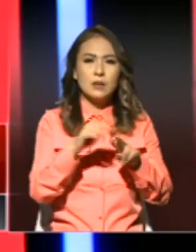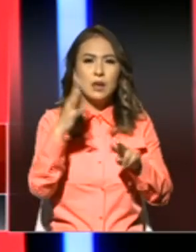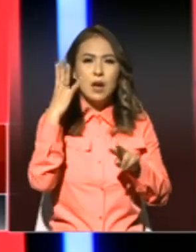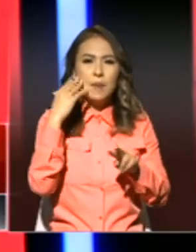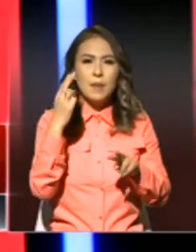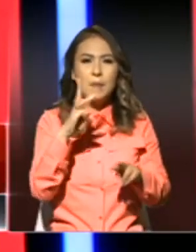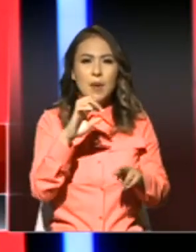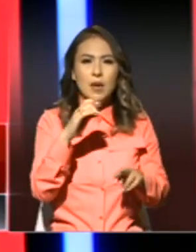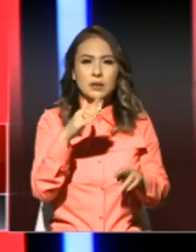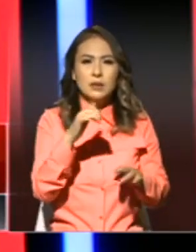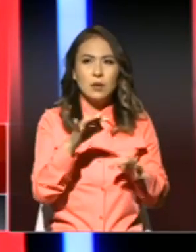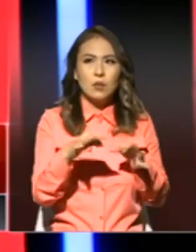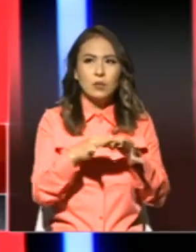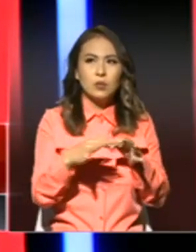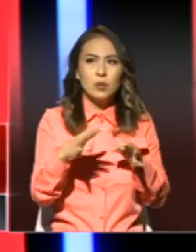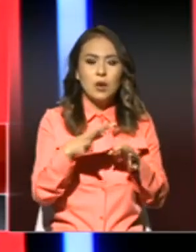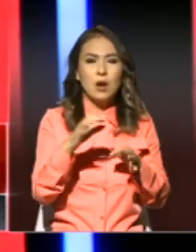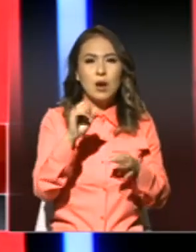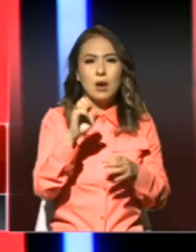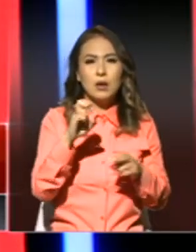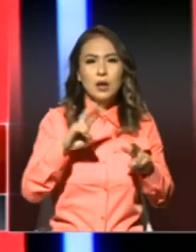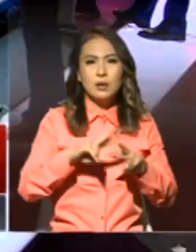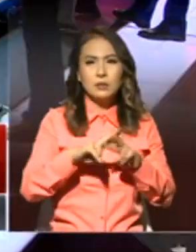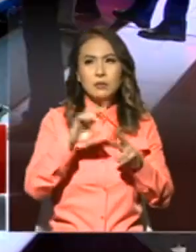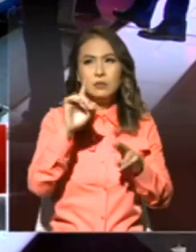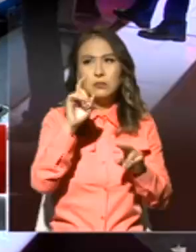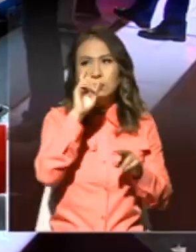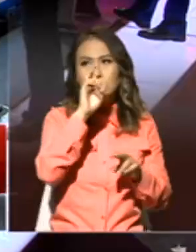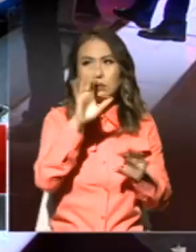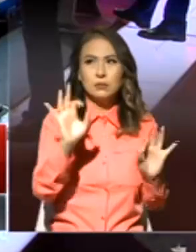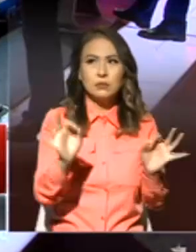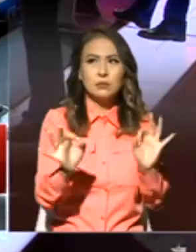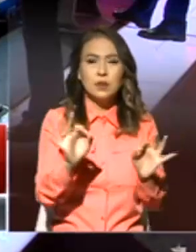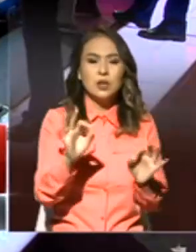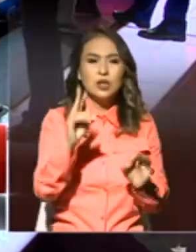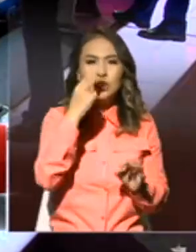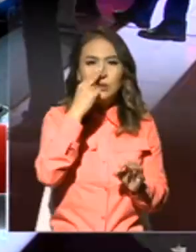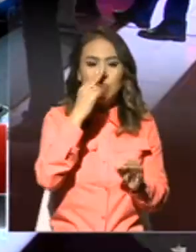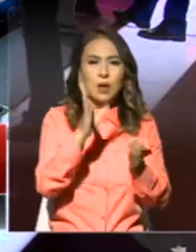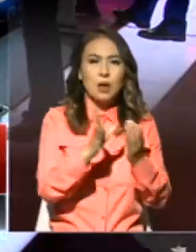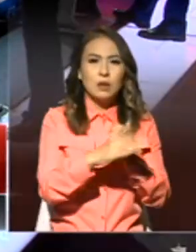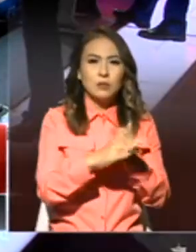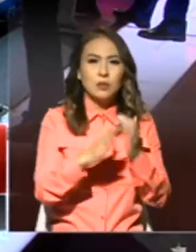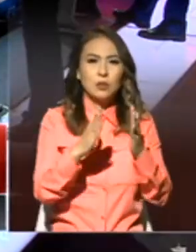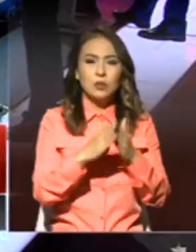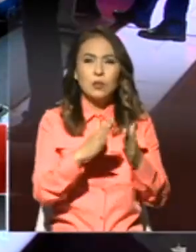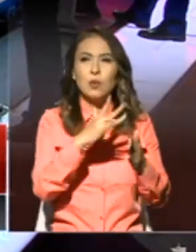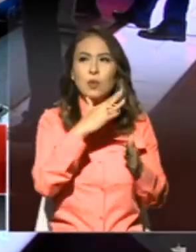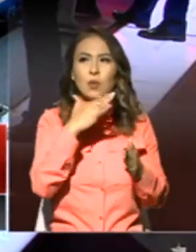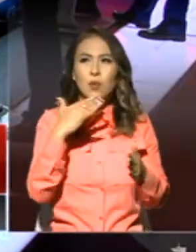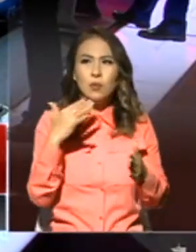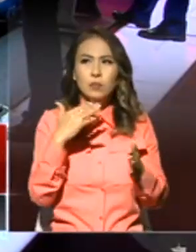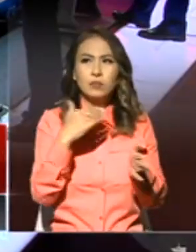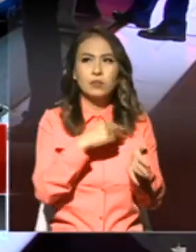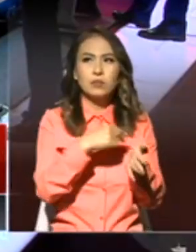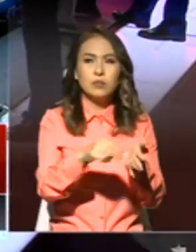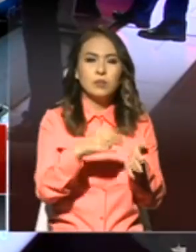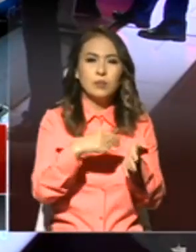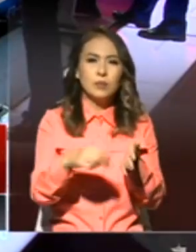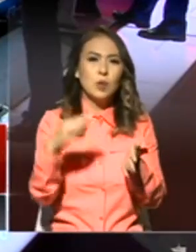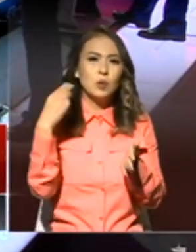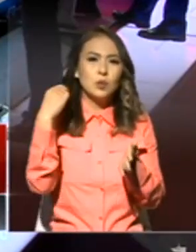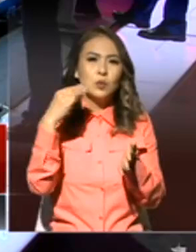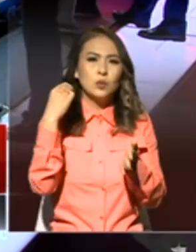Маңғыстау, Астанада енді әлдеқайда жақсы. Маңғыстау, Шымкент, Атырауларда үй көп алайын десеңіз.